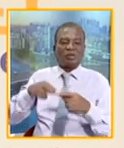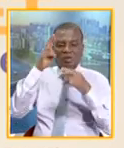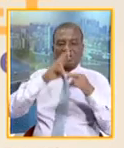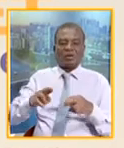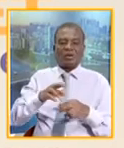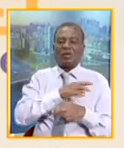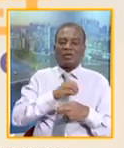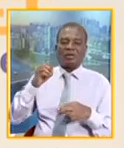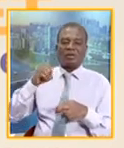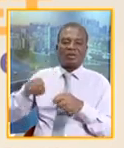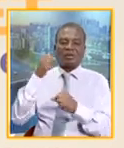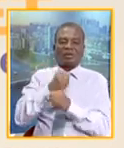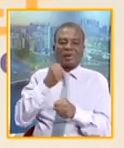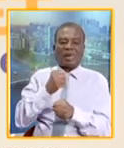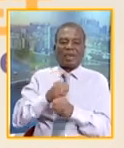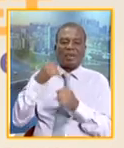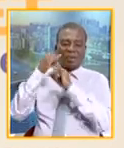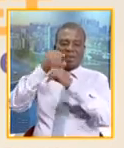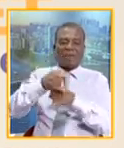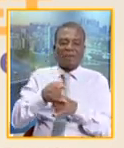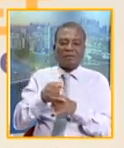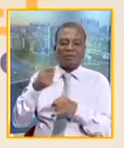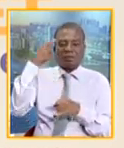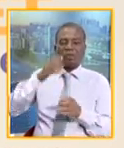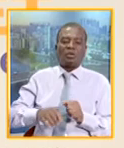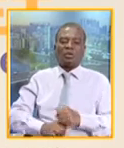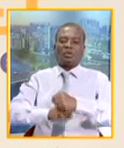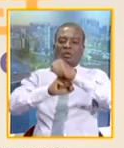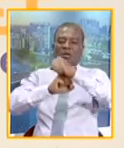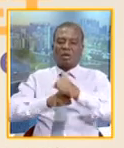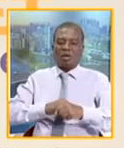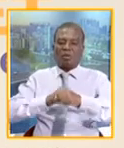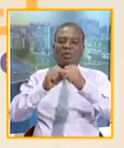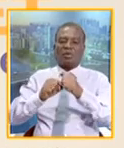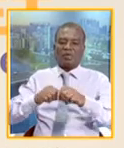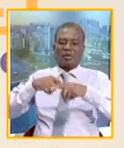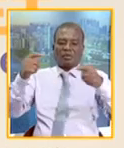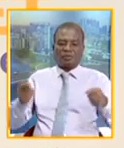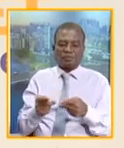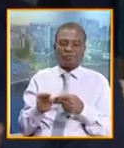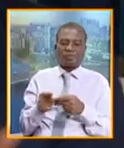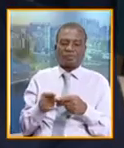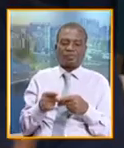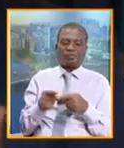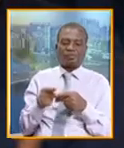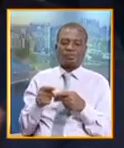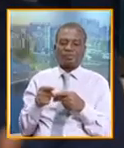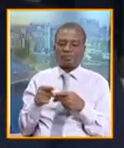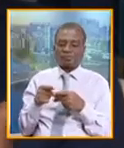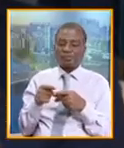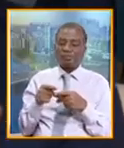parce que nous avons travaillé, nous avons investi pour vous protéger et protéger le territoire.